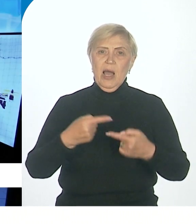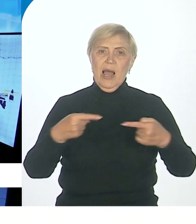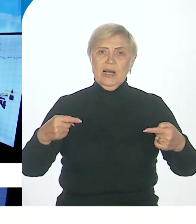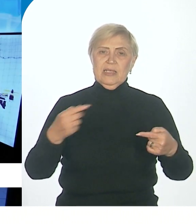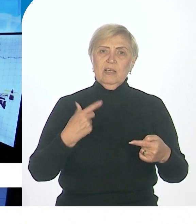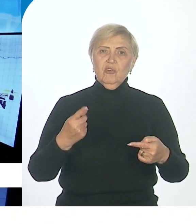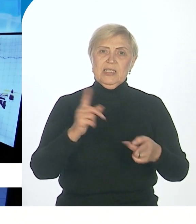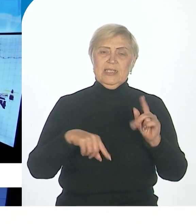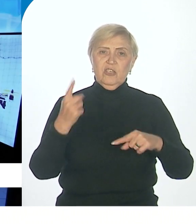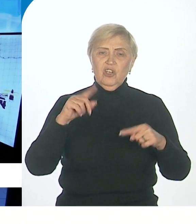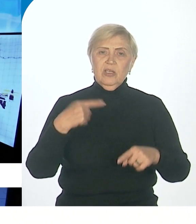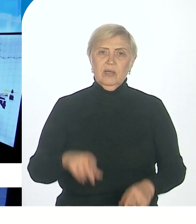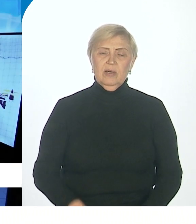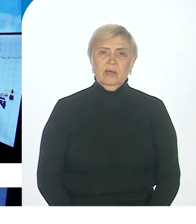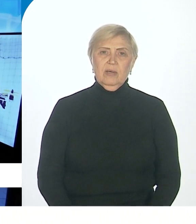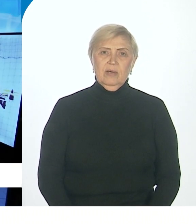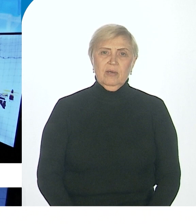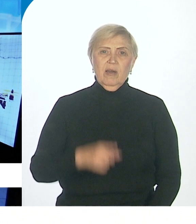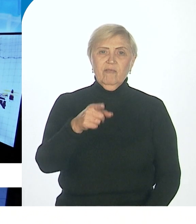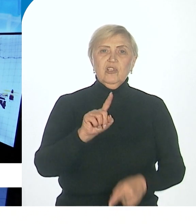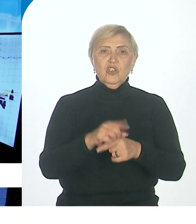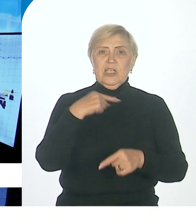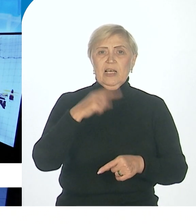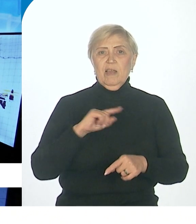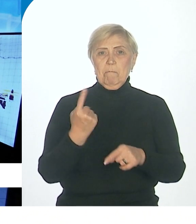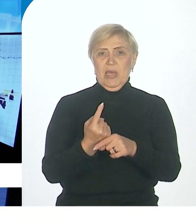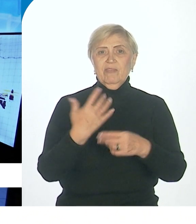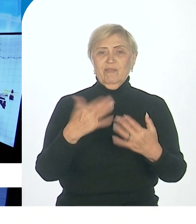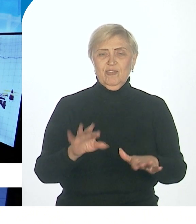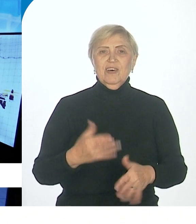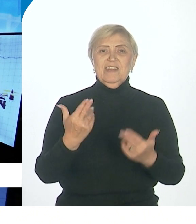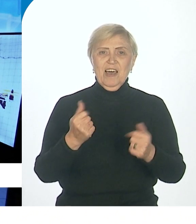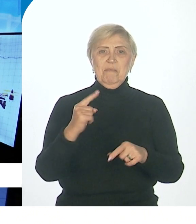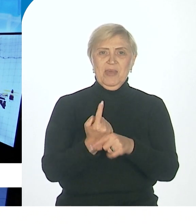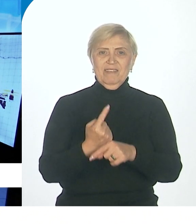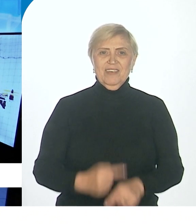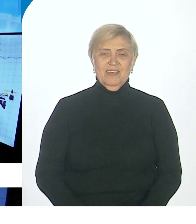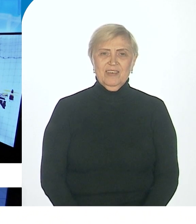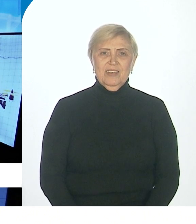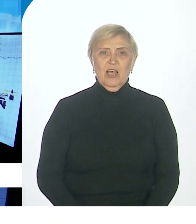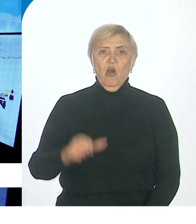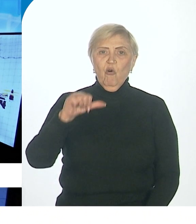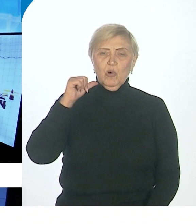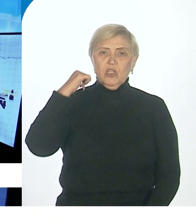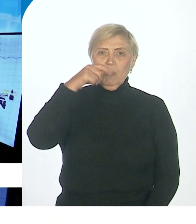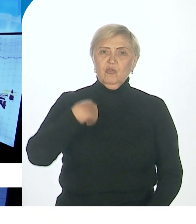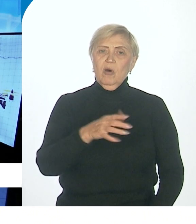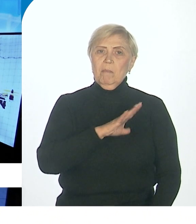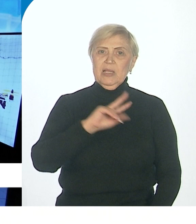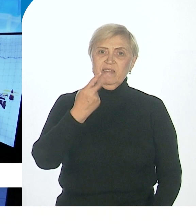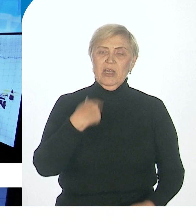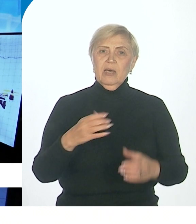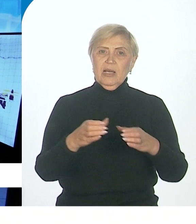планы, третье... Дмитрий, вы должны сказать первое, и все, и мы следом проскочим. Конечно же, первое. В том году у нас вообще было две